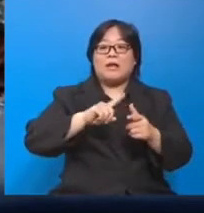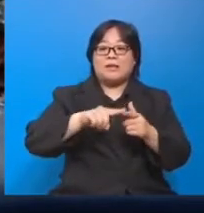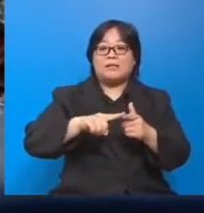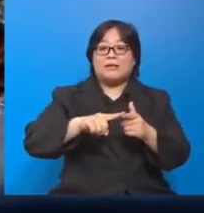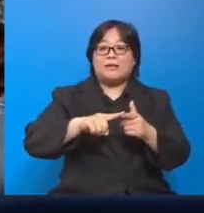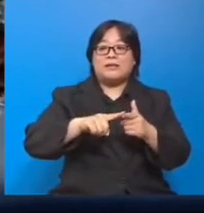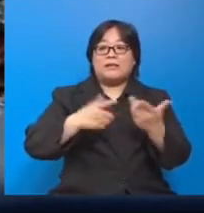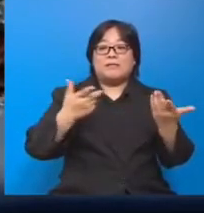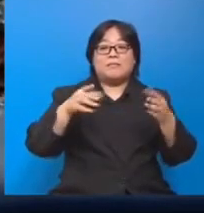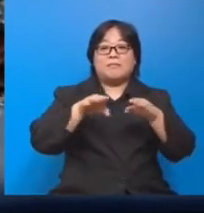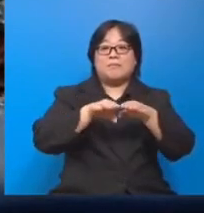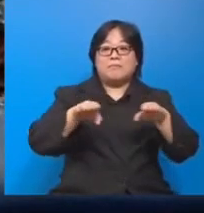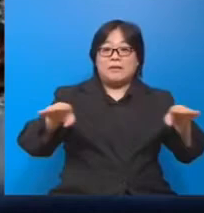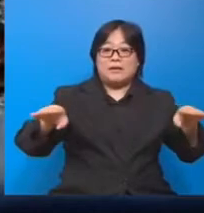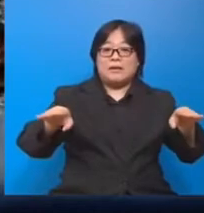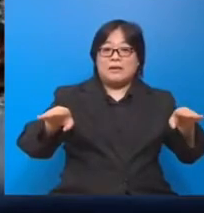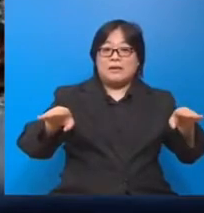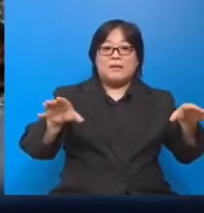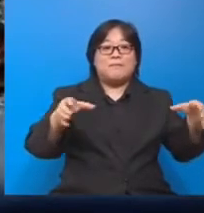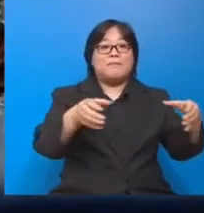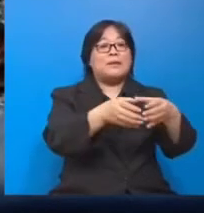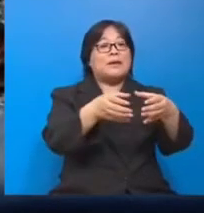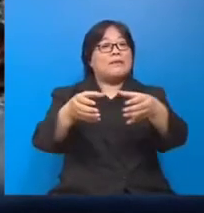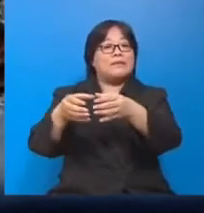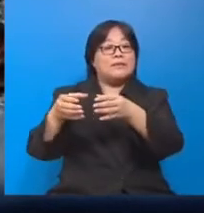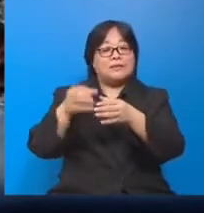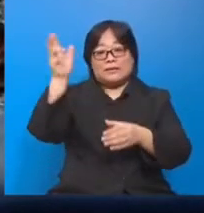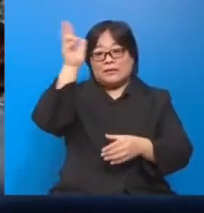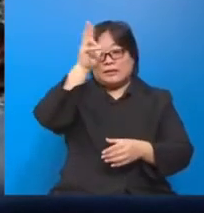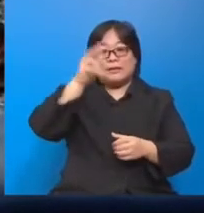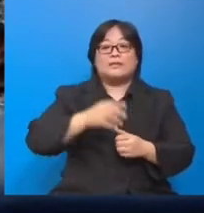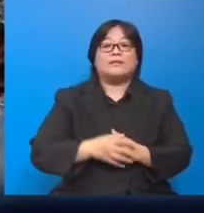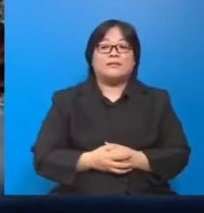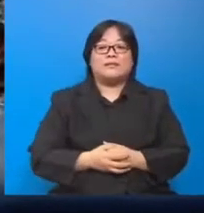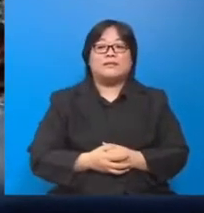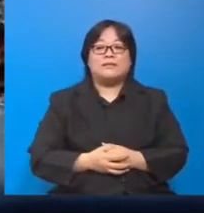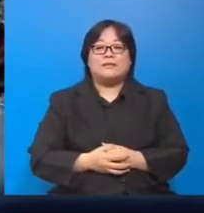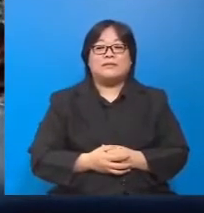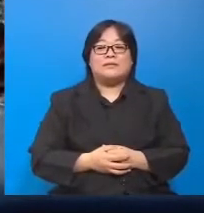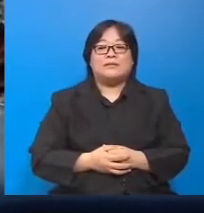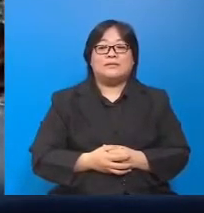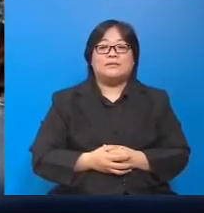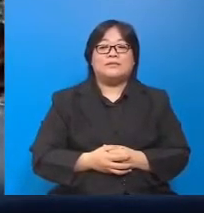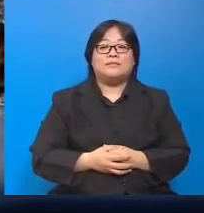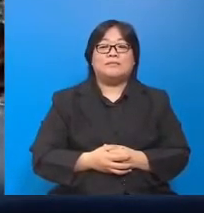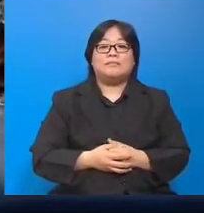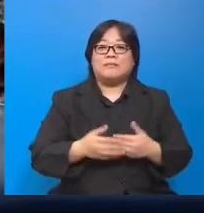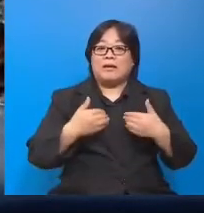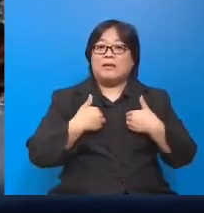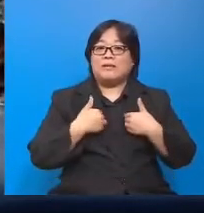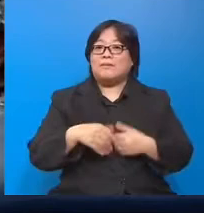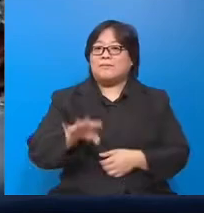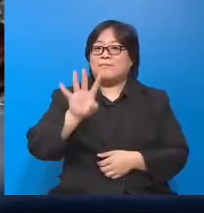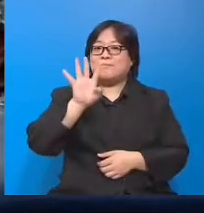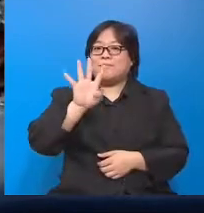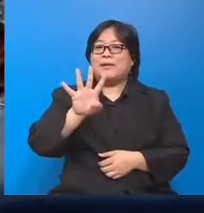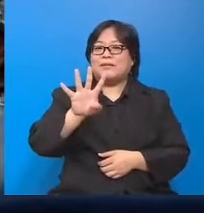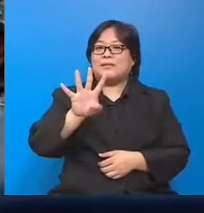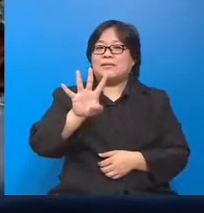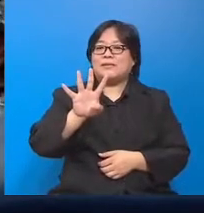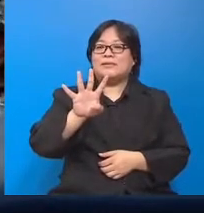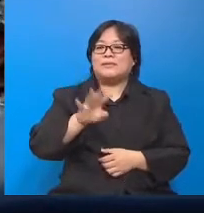kerajaan lengket Khair klasifikasian kerajaan yaitu ada tiga empat